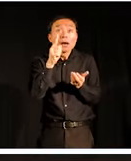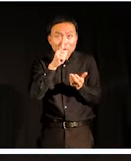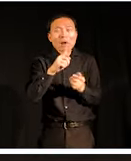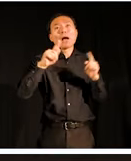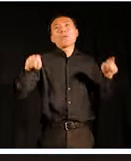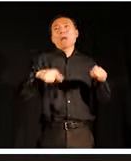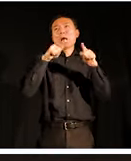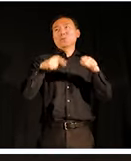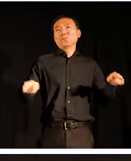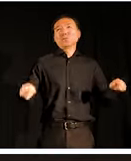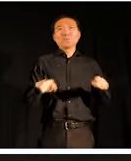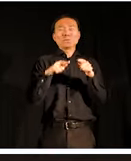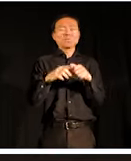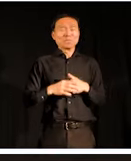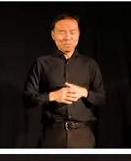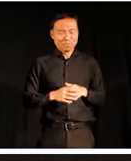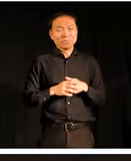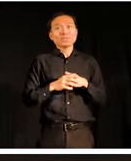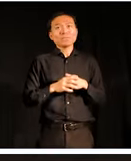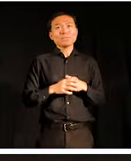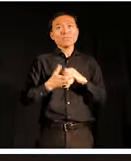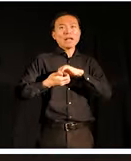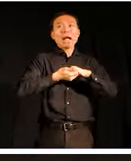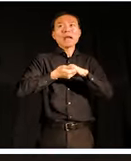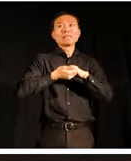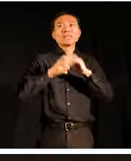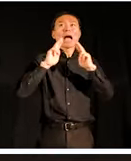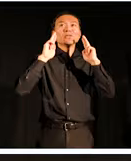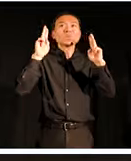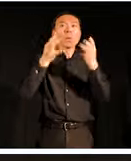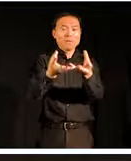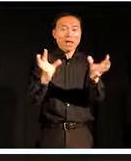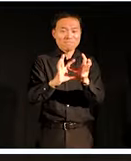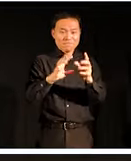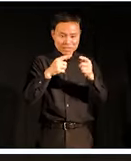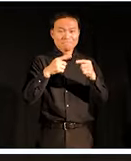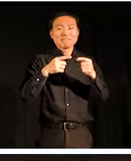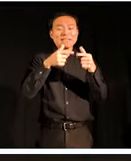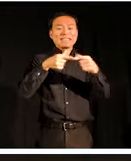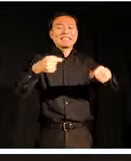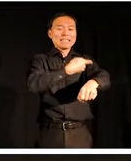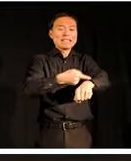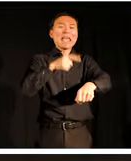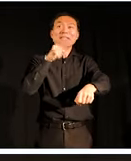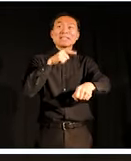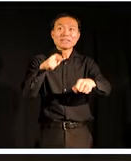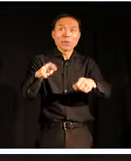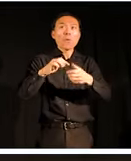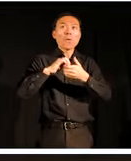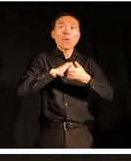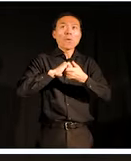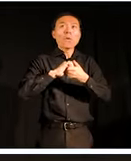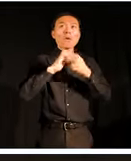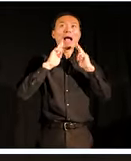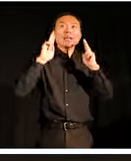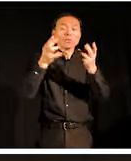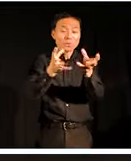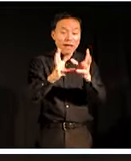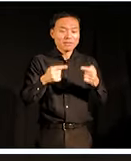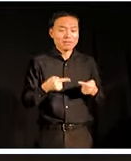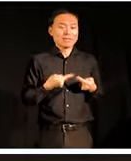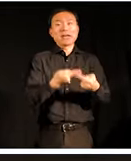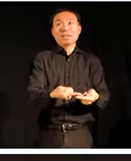ね音楽あの合唱団に入ったです日経人のももうこう若い人たちからま年配ので1番